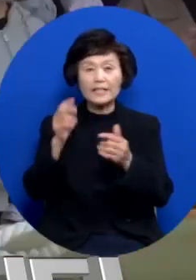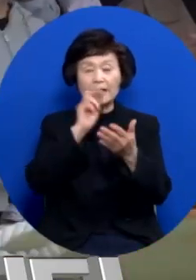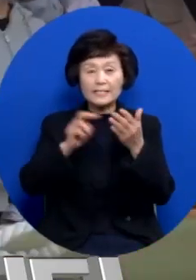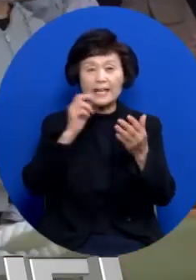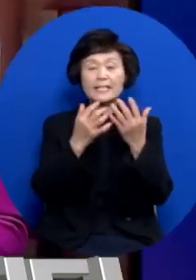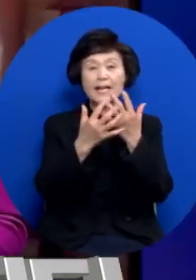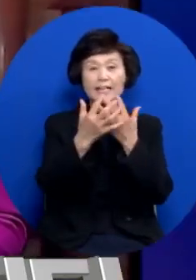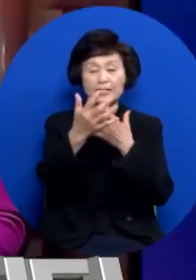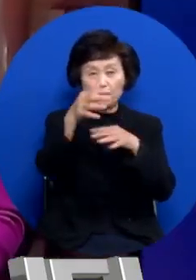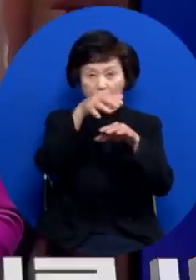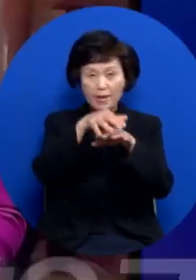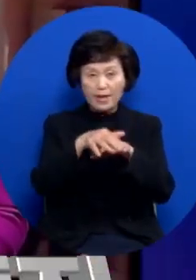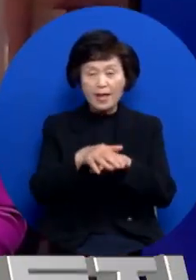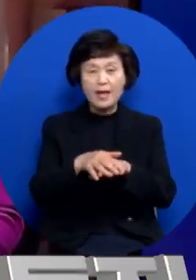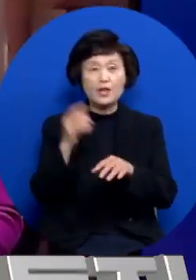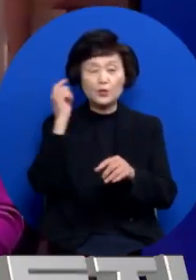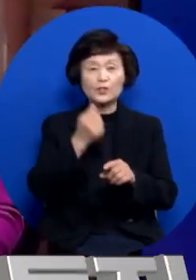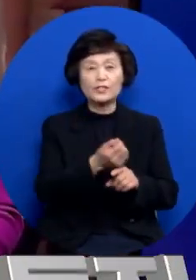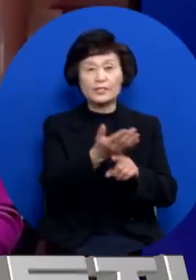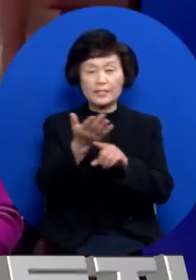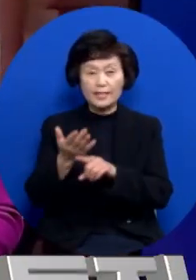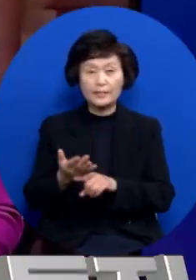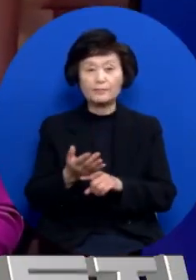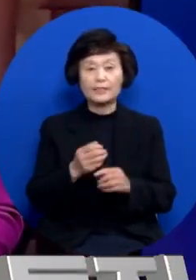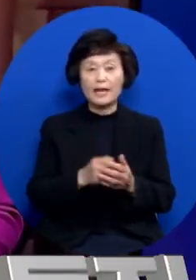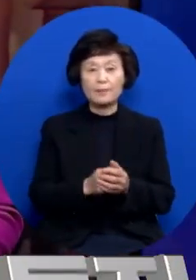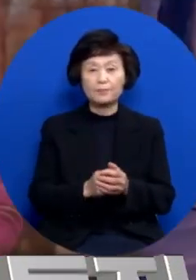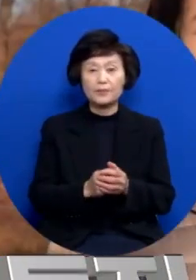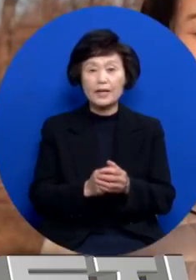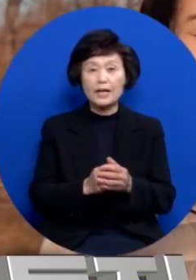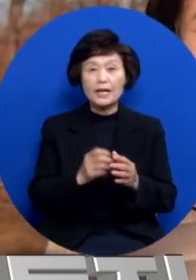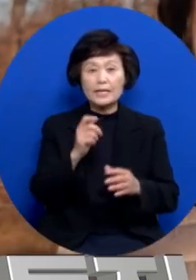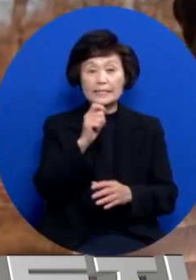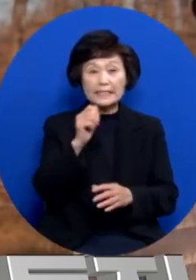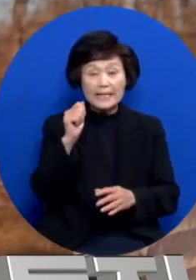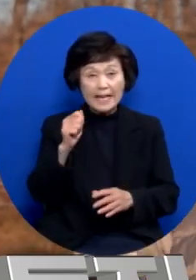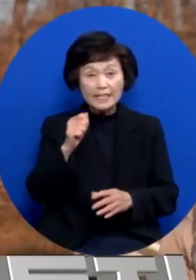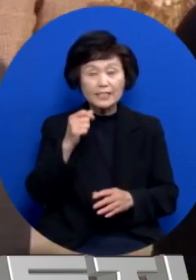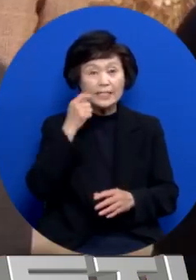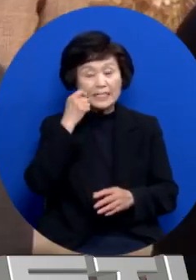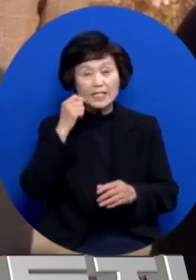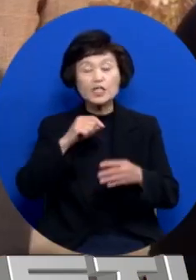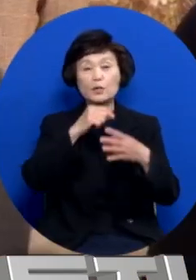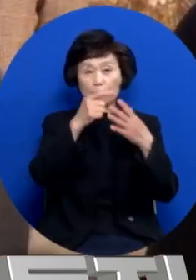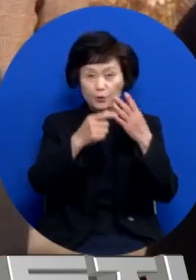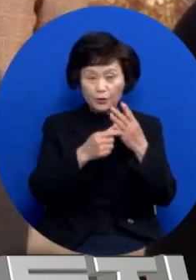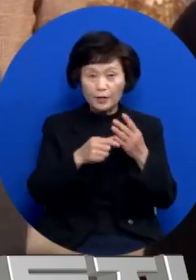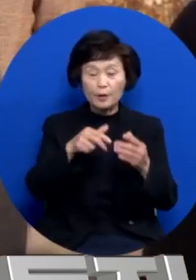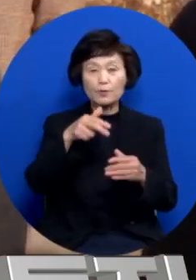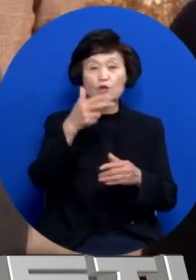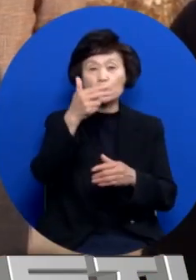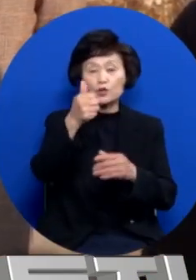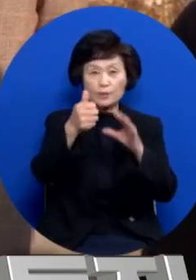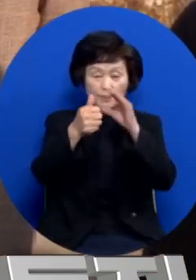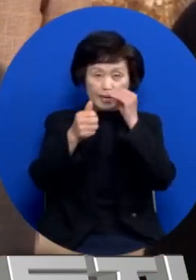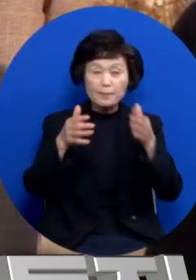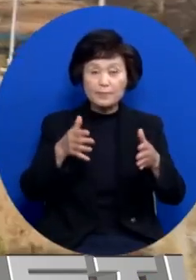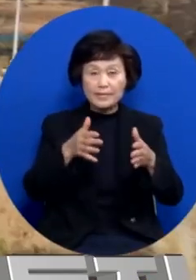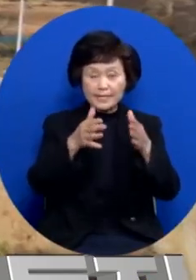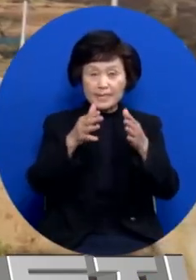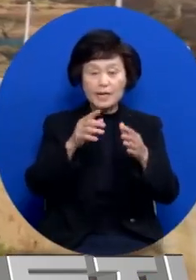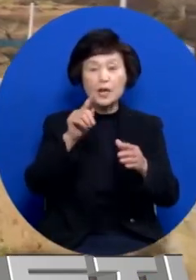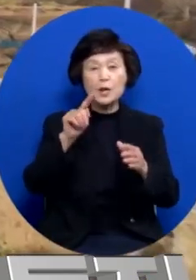봤습니다. CTS 인기 프로그램 주님을 닮은 길 주담길이 100회를 맞았습니다. 주성민 목사와